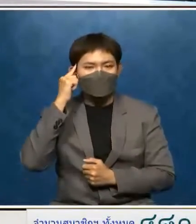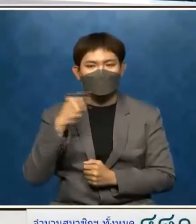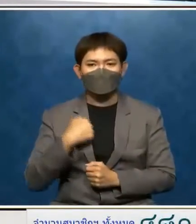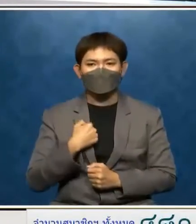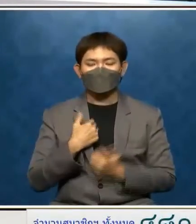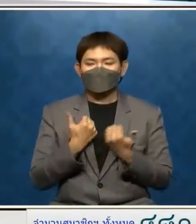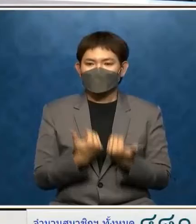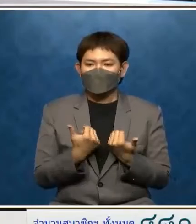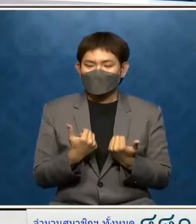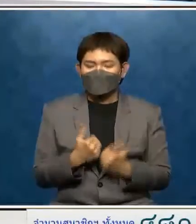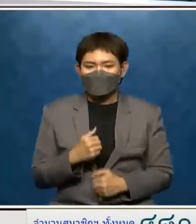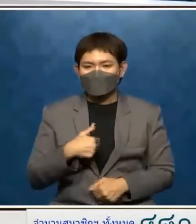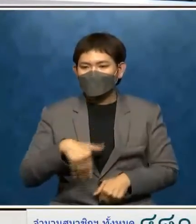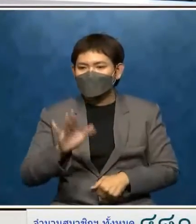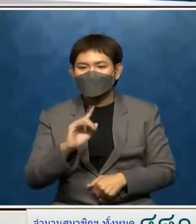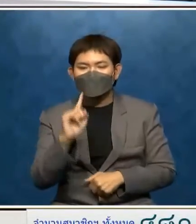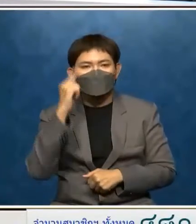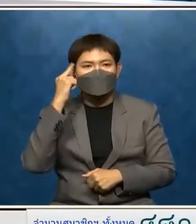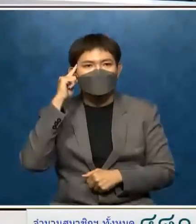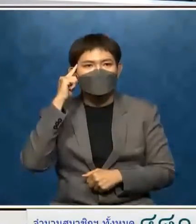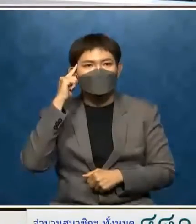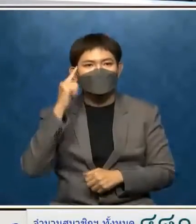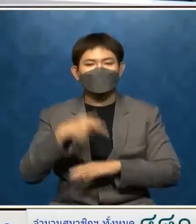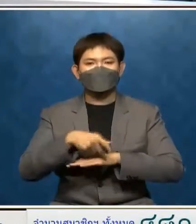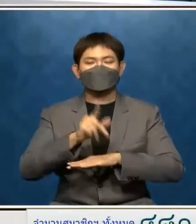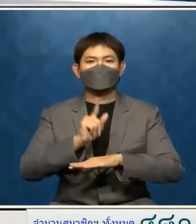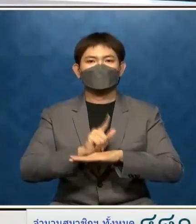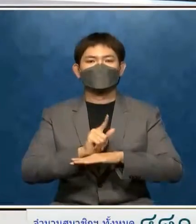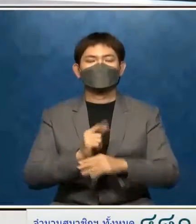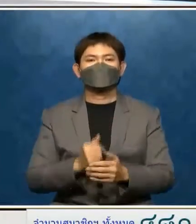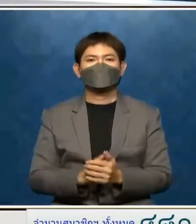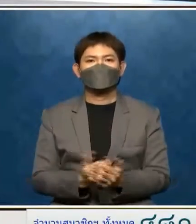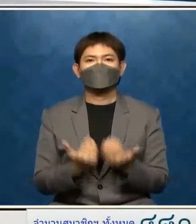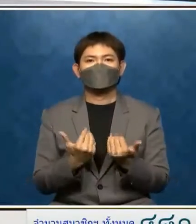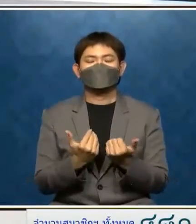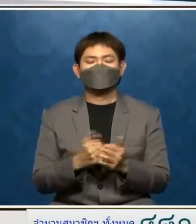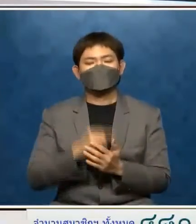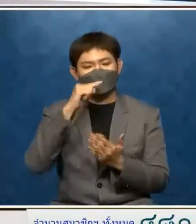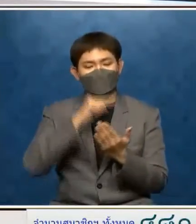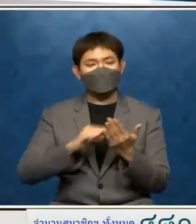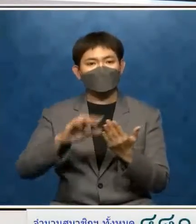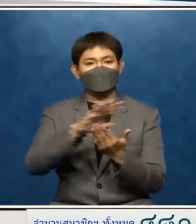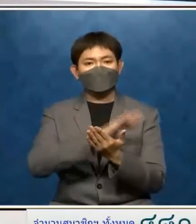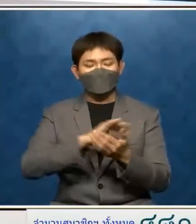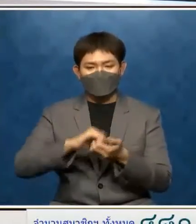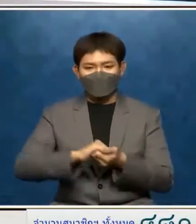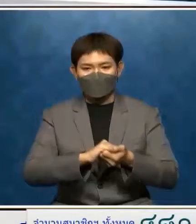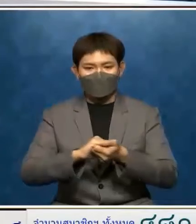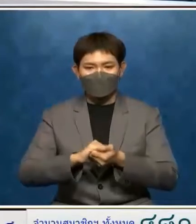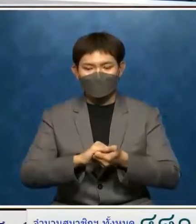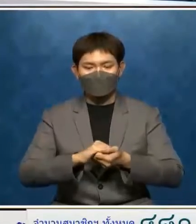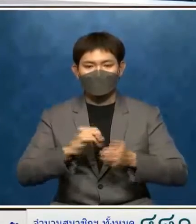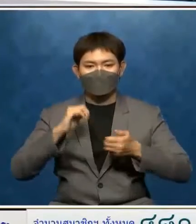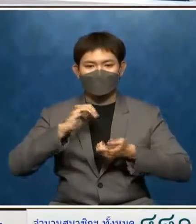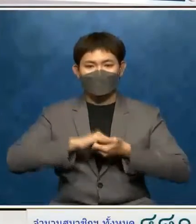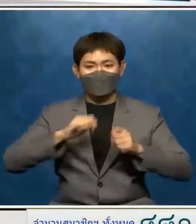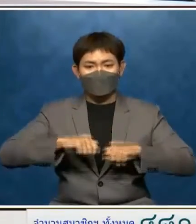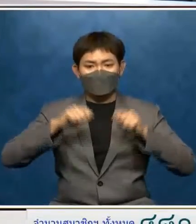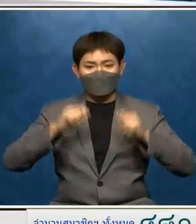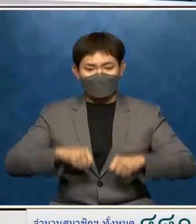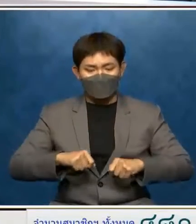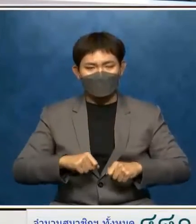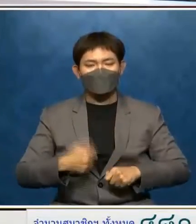ถยินยความสญเสียได้ธรฐานเช็ counterald ค่ะการที่ประเทศไยได้รวมภาคิออนุสัญญาสองเฉบับ